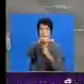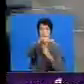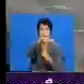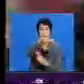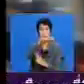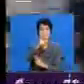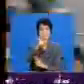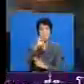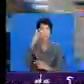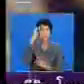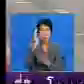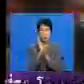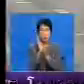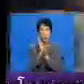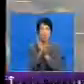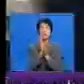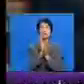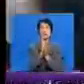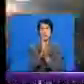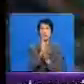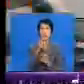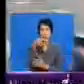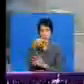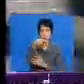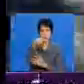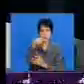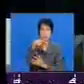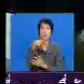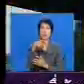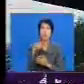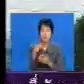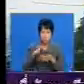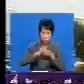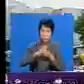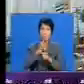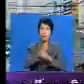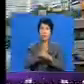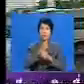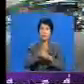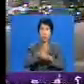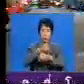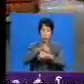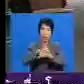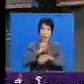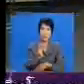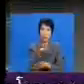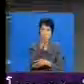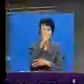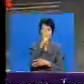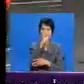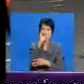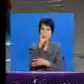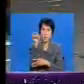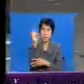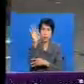จ้าหน้าที่ตำรวจสน.พหลโยธินเพิ่มกำลังการปฏิบัติงานซึ่งปกติในช่วงเวลา6นาฬิกาถึง9นาฬิก